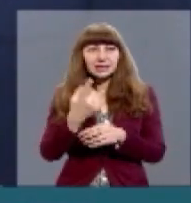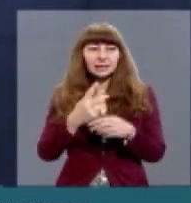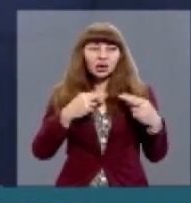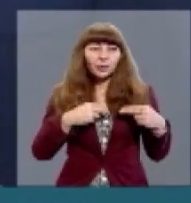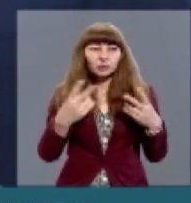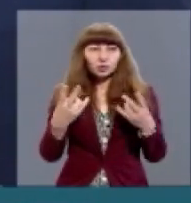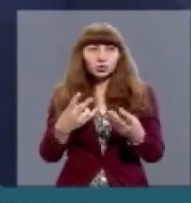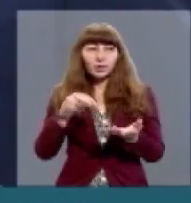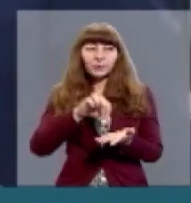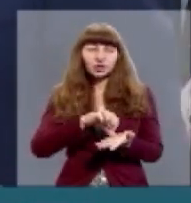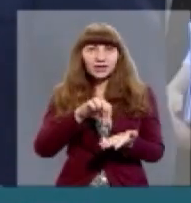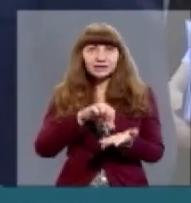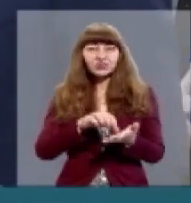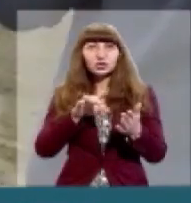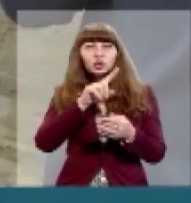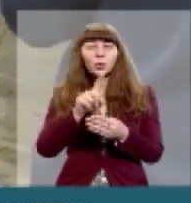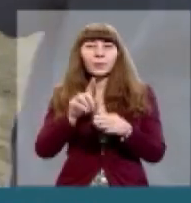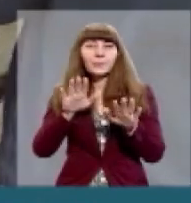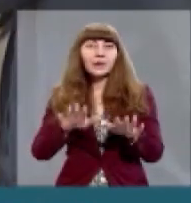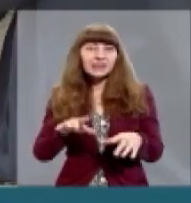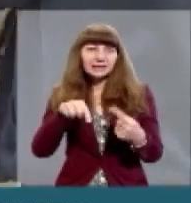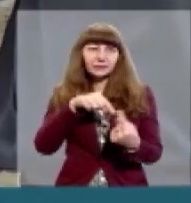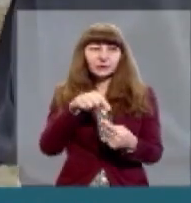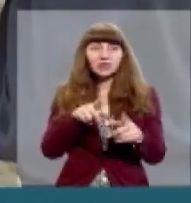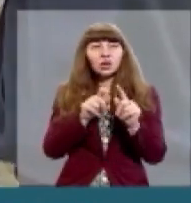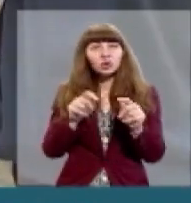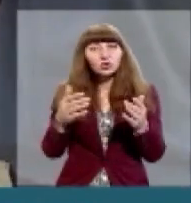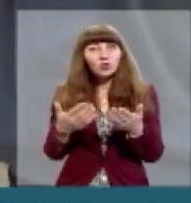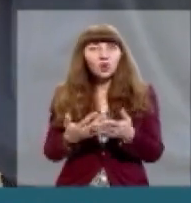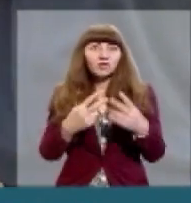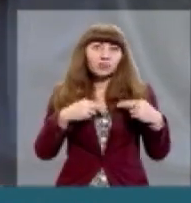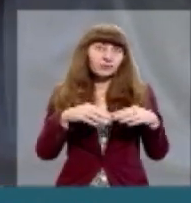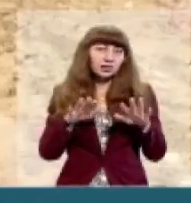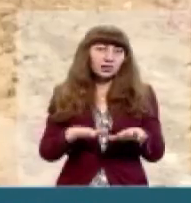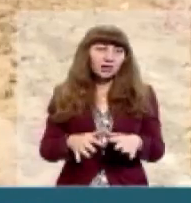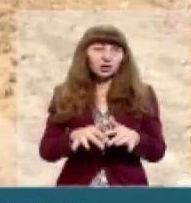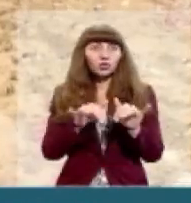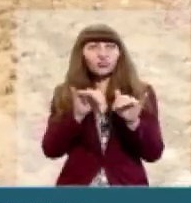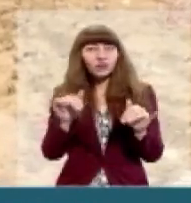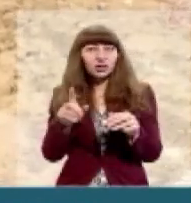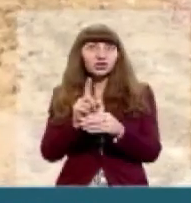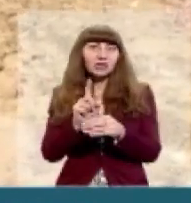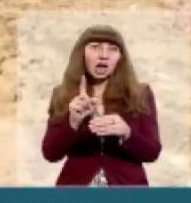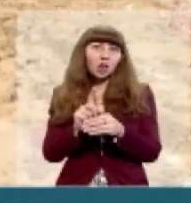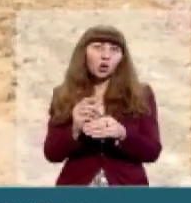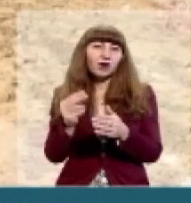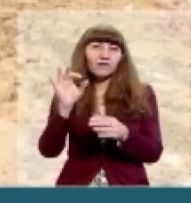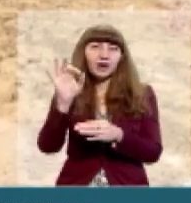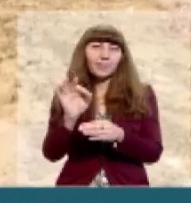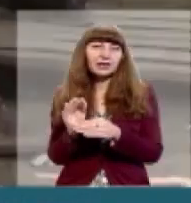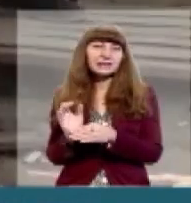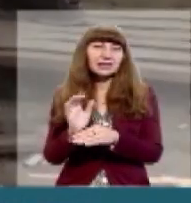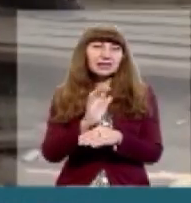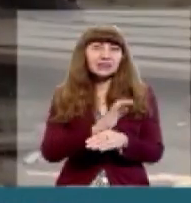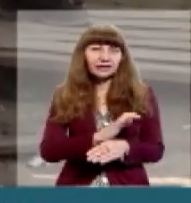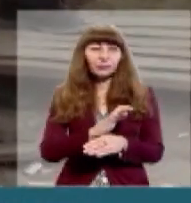жергілікті кәсіпкерлерді тарту керек екендігін айтты. Нәтижесінде жаңа жұмыс орындары құрылып, өңір бюджетіне түсетін салық түсімдері ұлғайтылмақ.